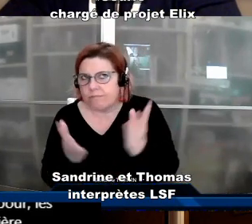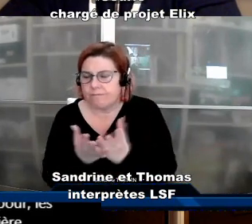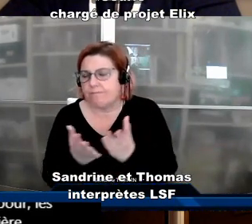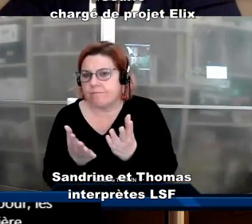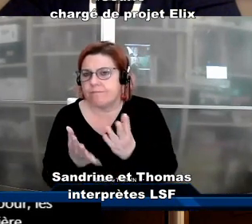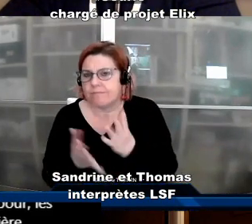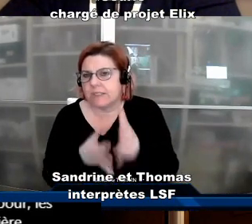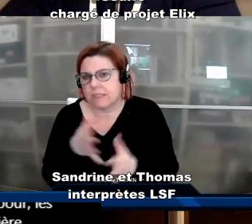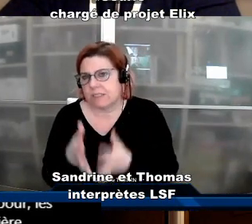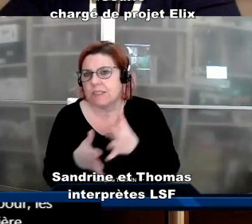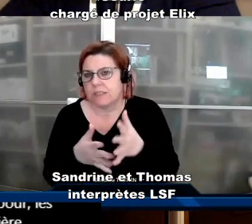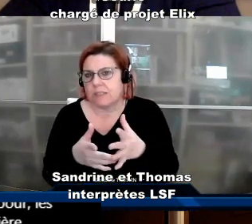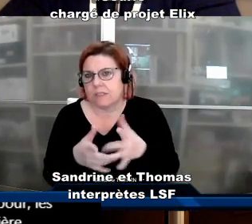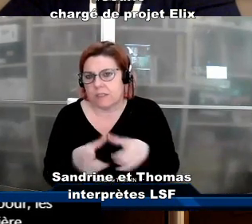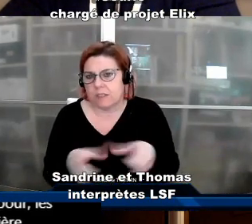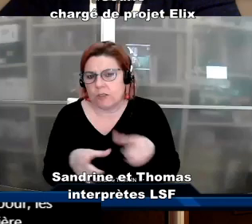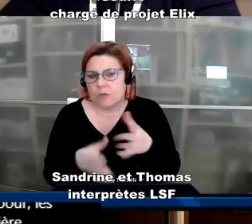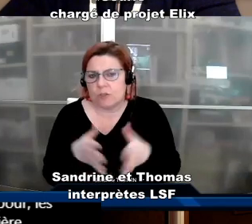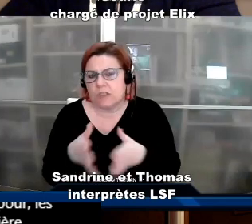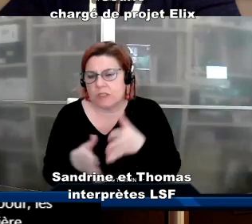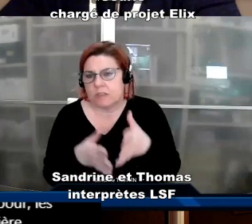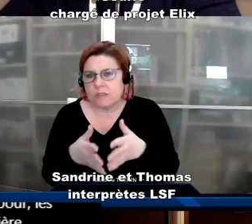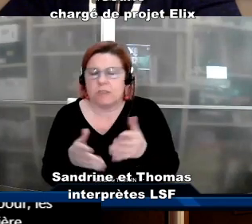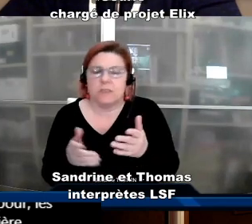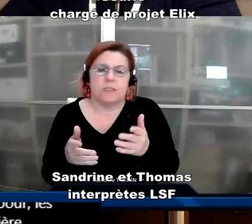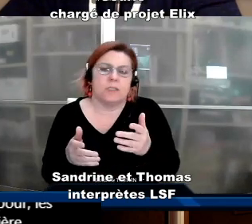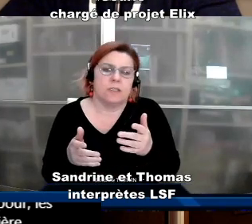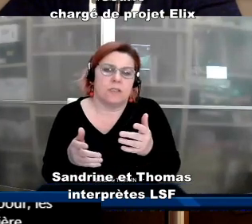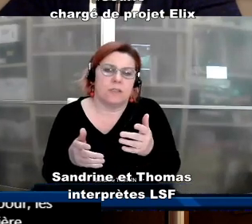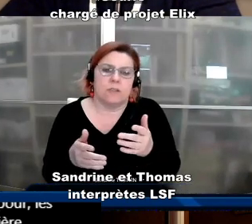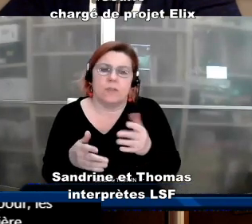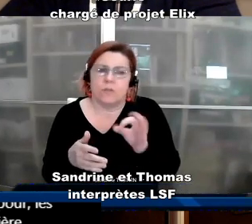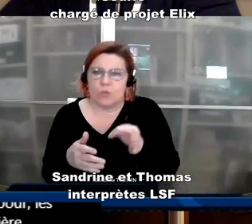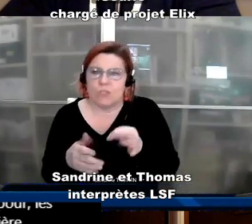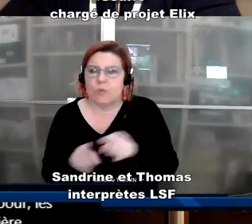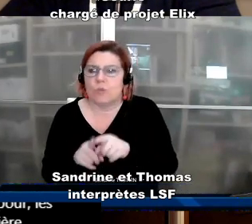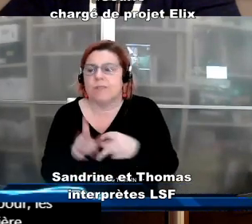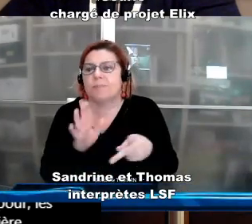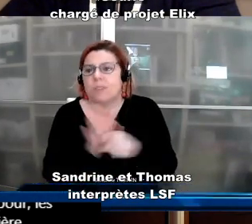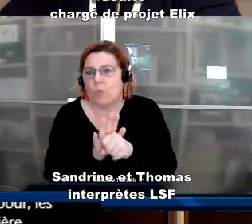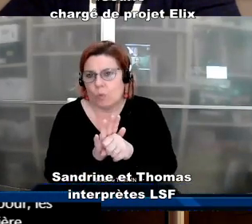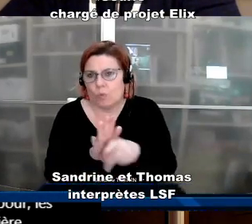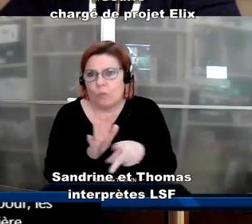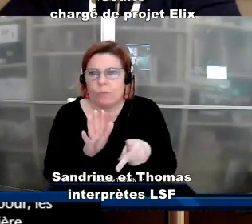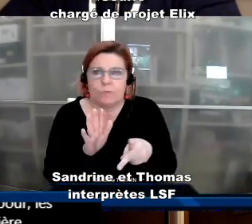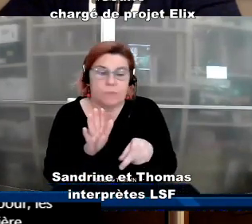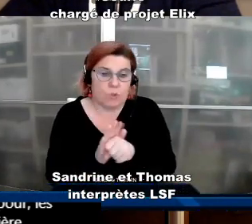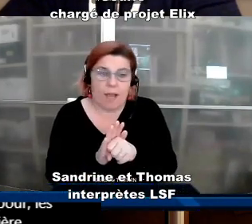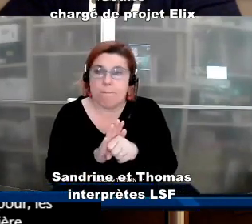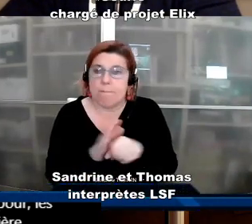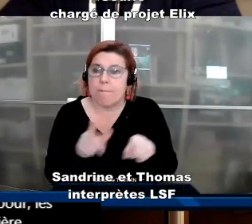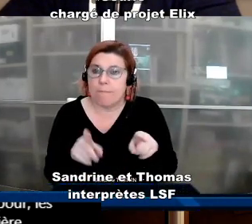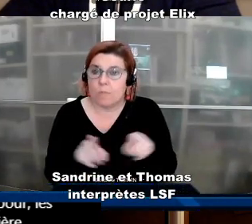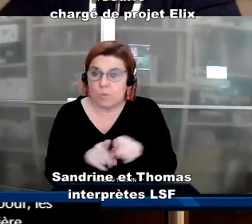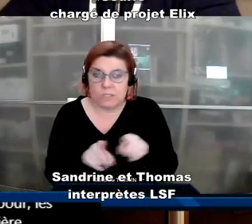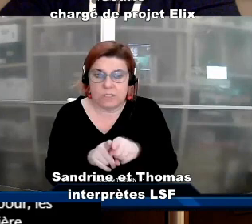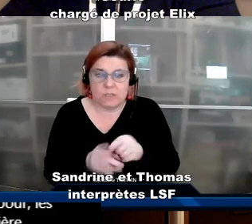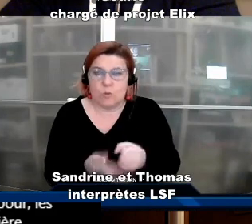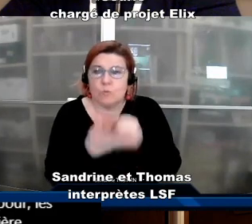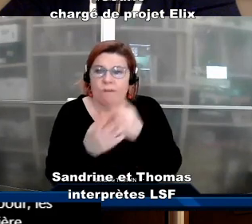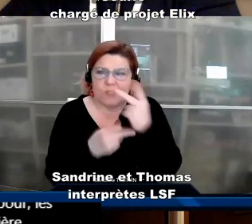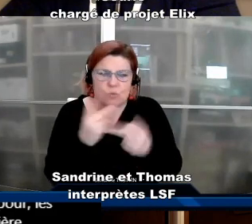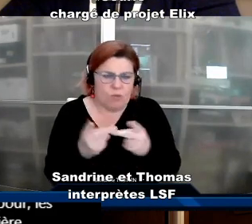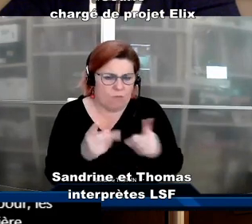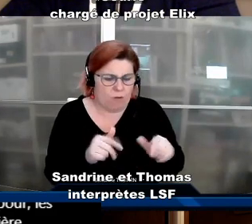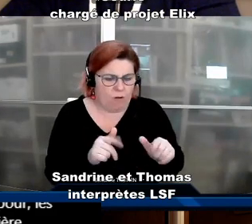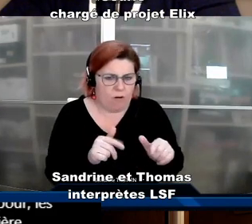de langue des signes, même si le Macathon, il y a plein de différences. On utilise aussi des pictogrammes, donc beaucoup de supports visuels. Je les ai là,